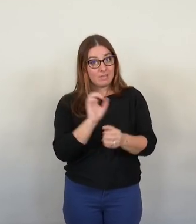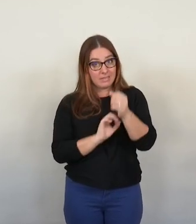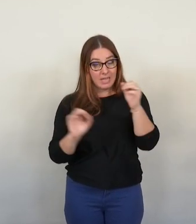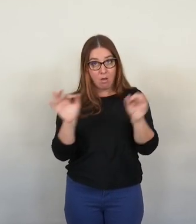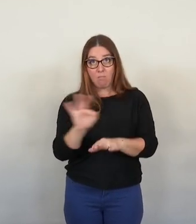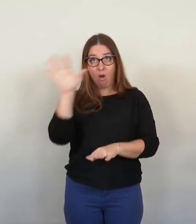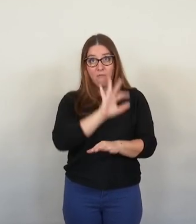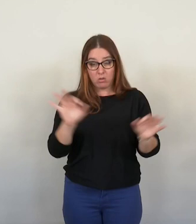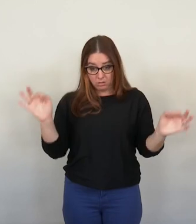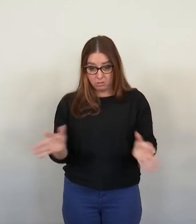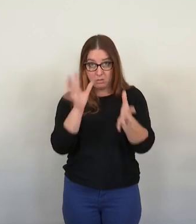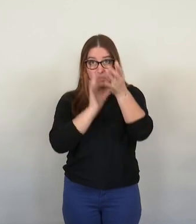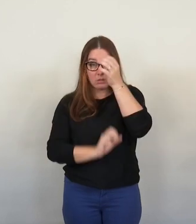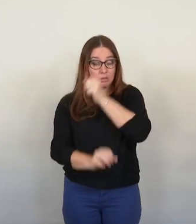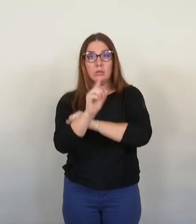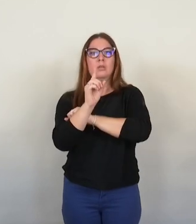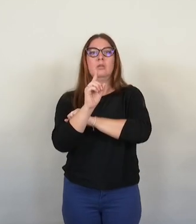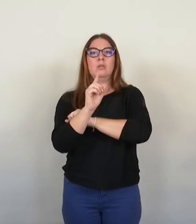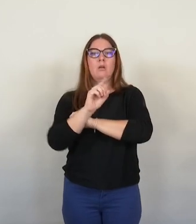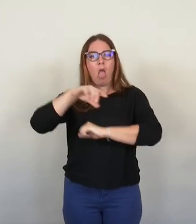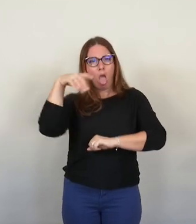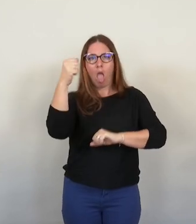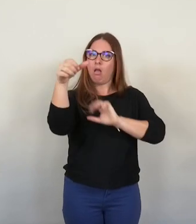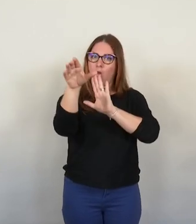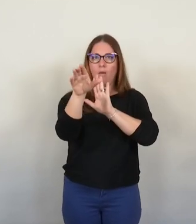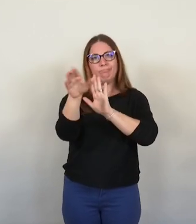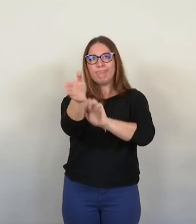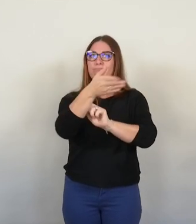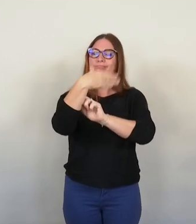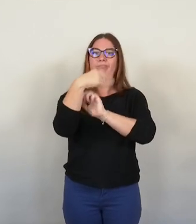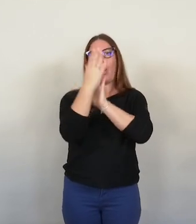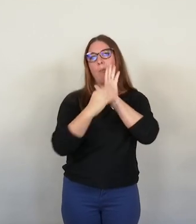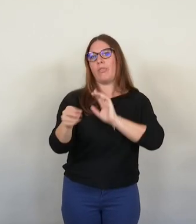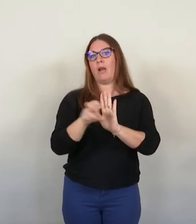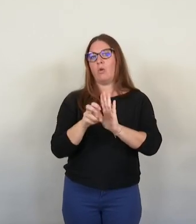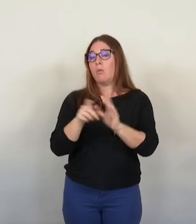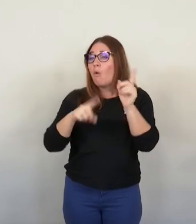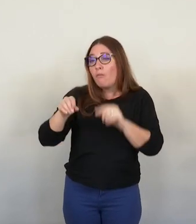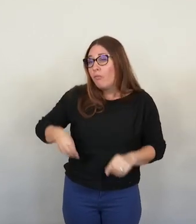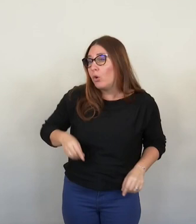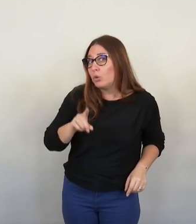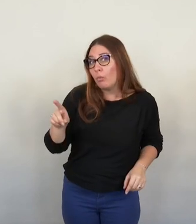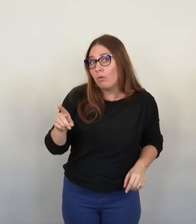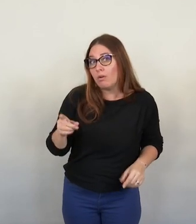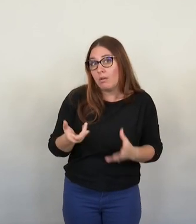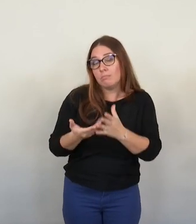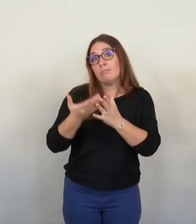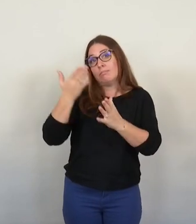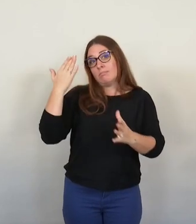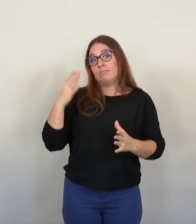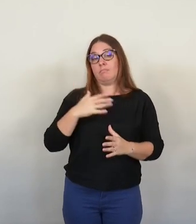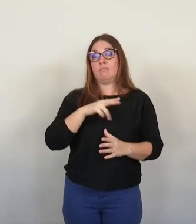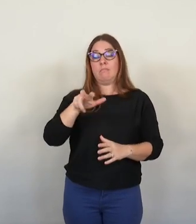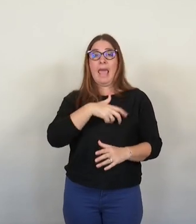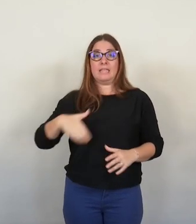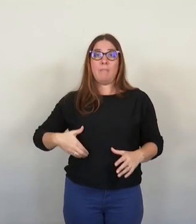française le modèle grenoblois est unique alors vous n'y êtes pour rien ce modèle date d'Hubert du Bedou et avait été